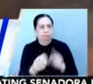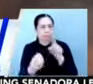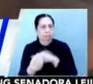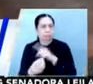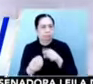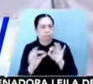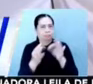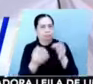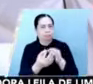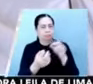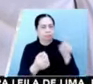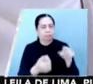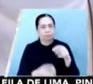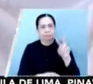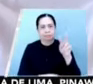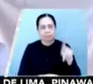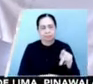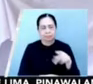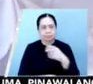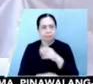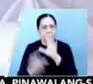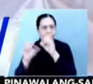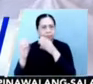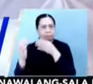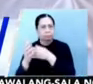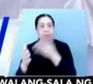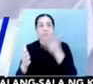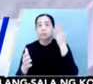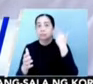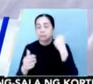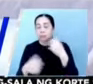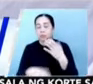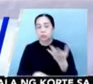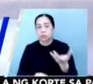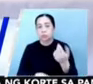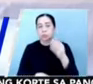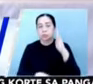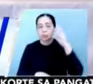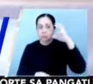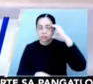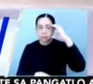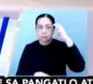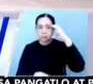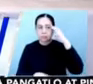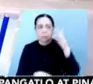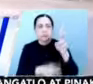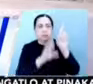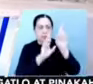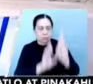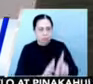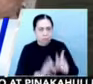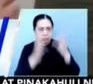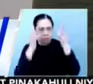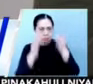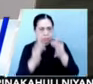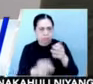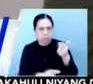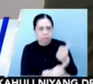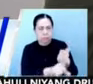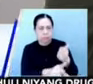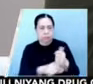sa Pangulo. Pero ang dating kapartidong si House Speaker Martin Romualdez, nire-respeto raw ang desisyon ng bise. We miss